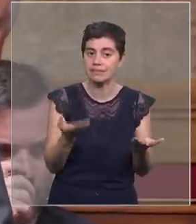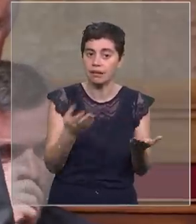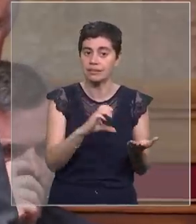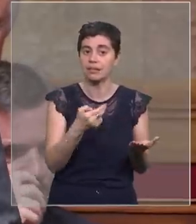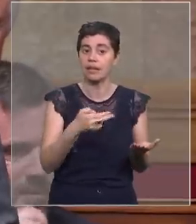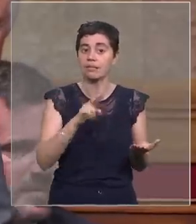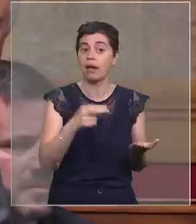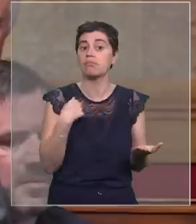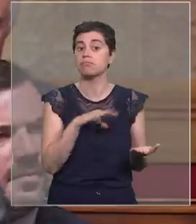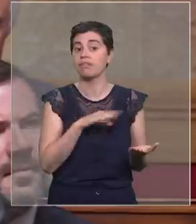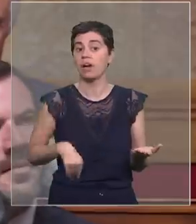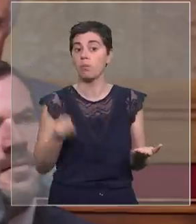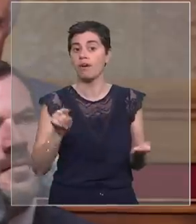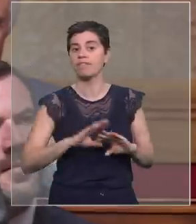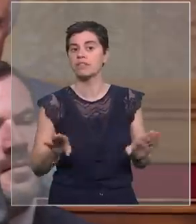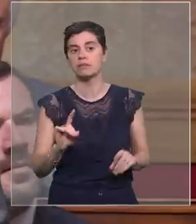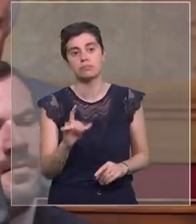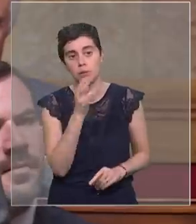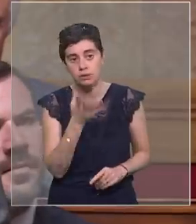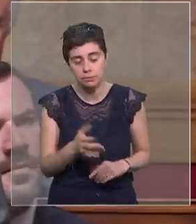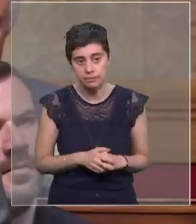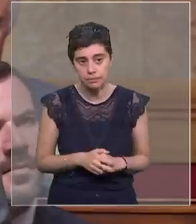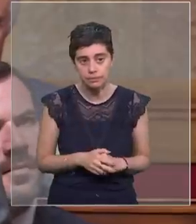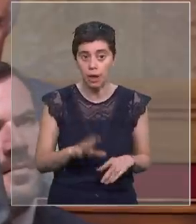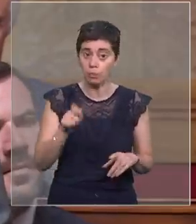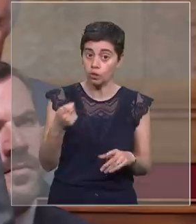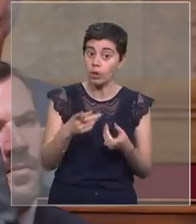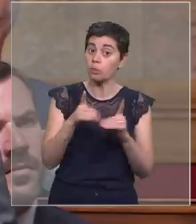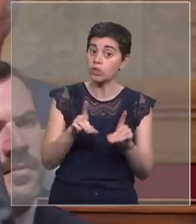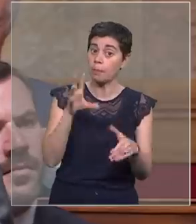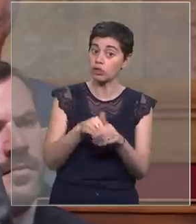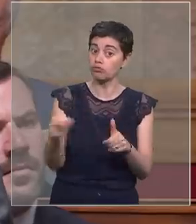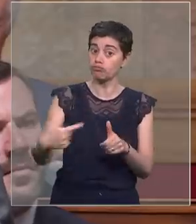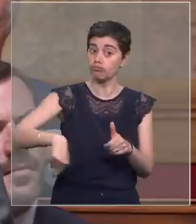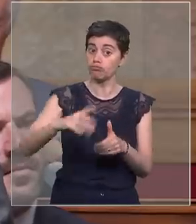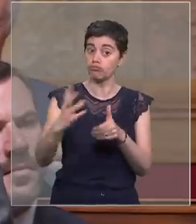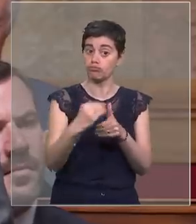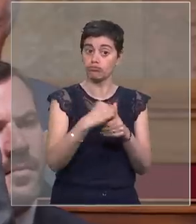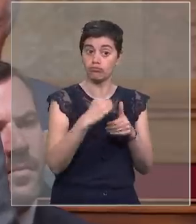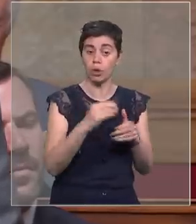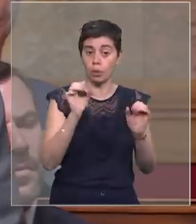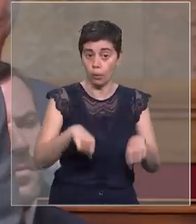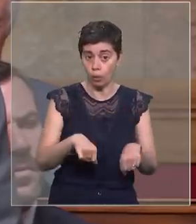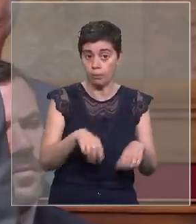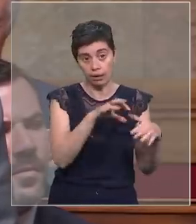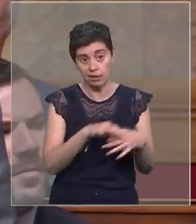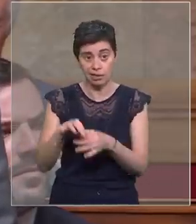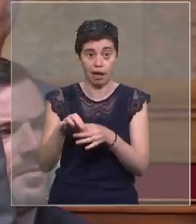final. Alors, bien sûr, on n'a rien contre la démocratie participative, mais vous devez, en fin de compte, l'articuler avec la